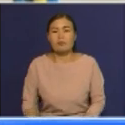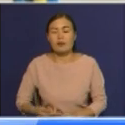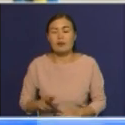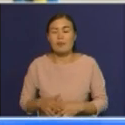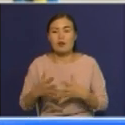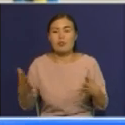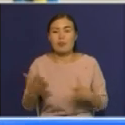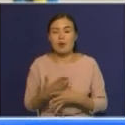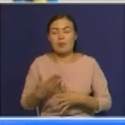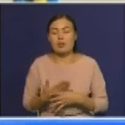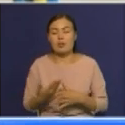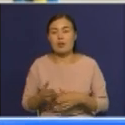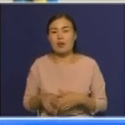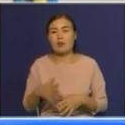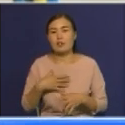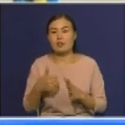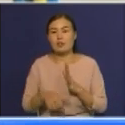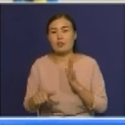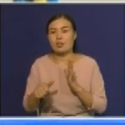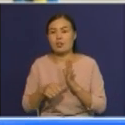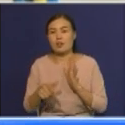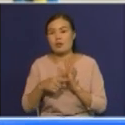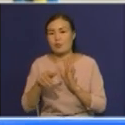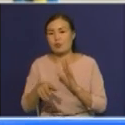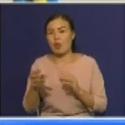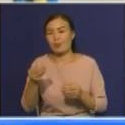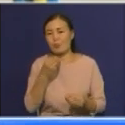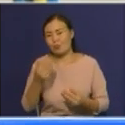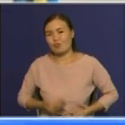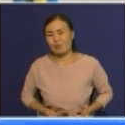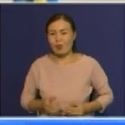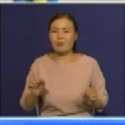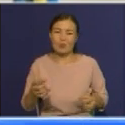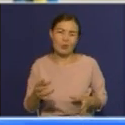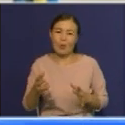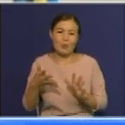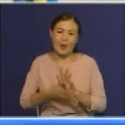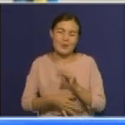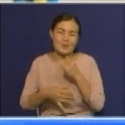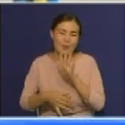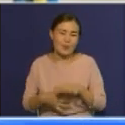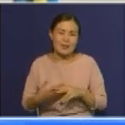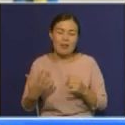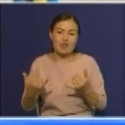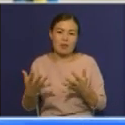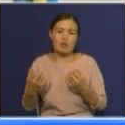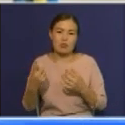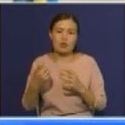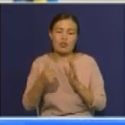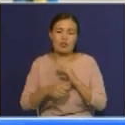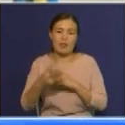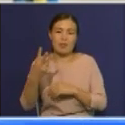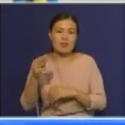большая помощь для нас потому что на 67 тысяч деньги можно только прожить но она личные расходы не хватало а сейчас я получаю 163000